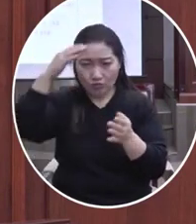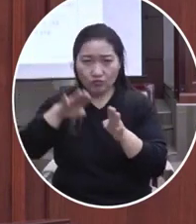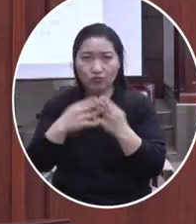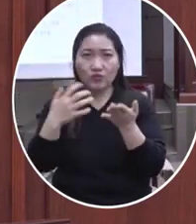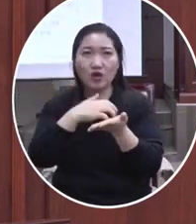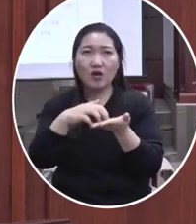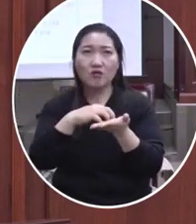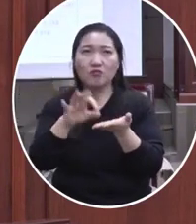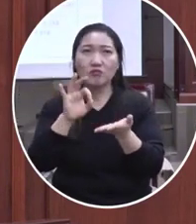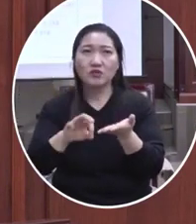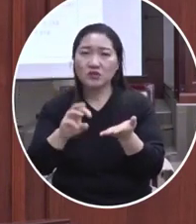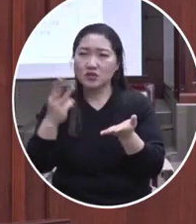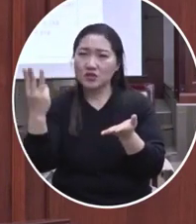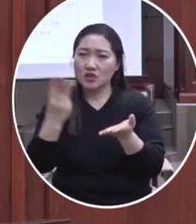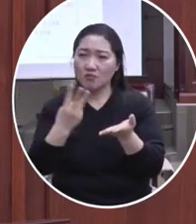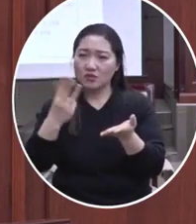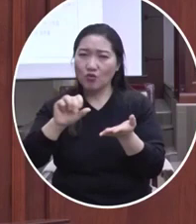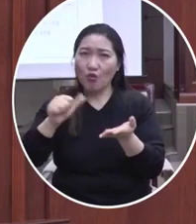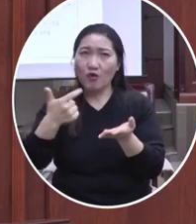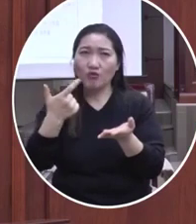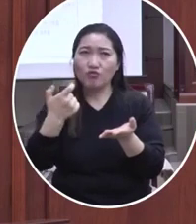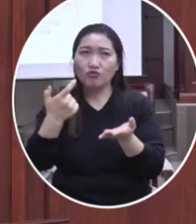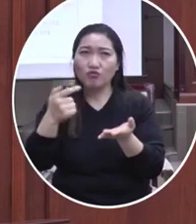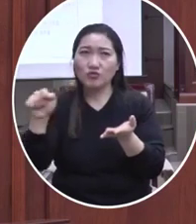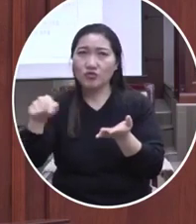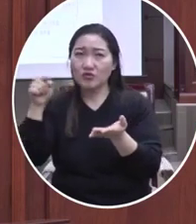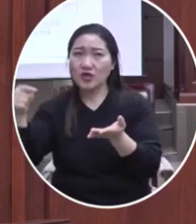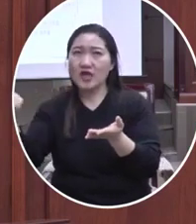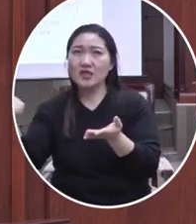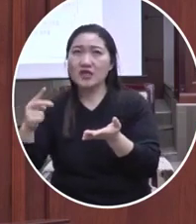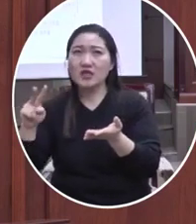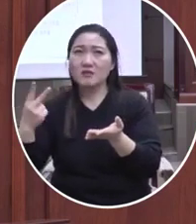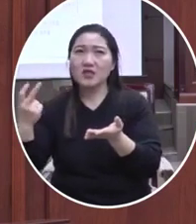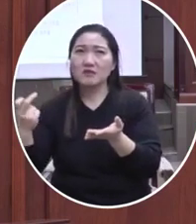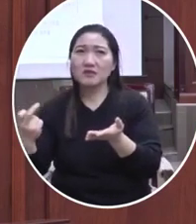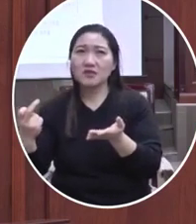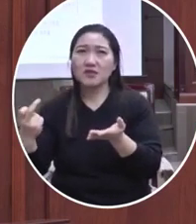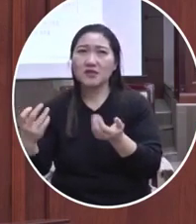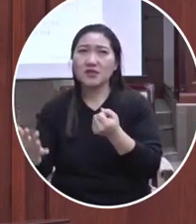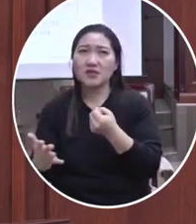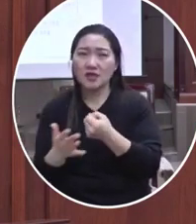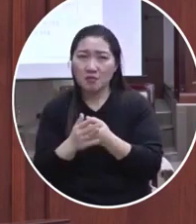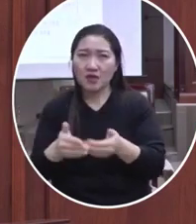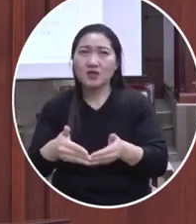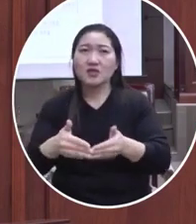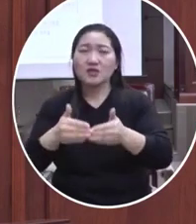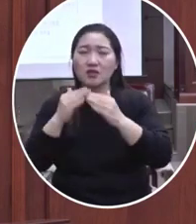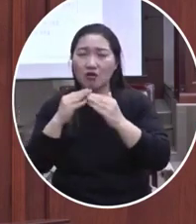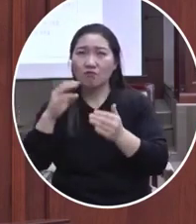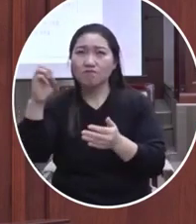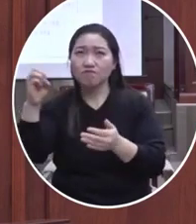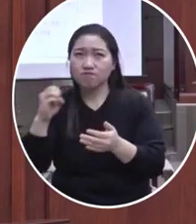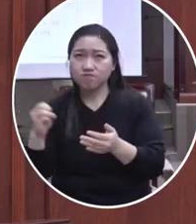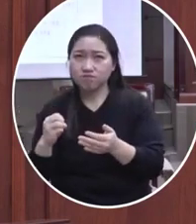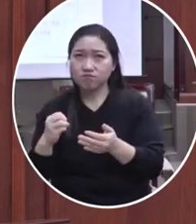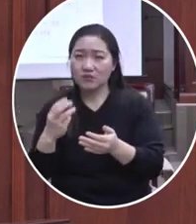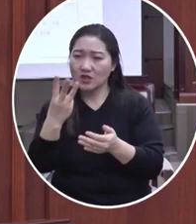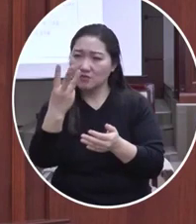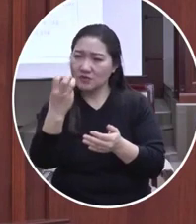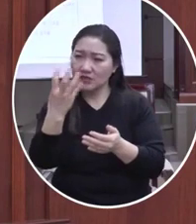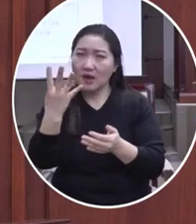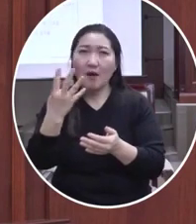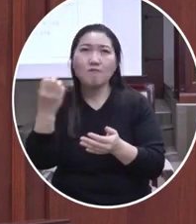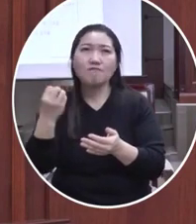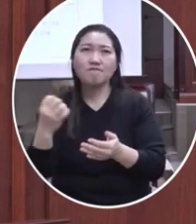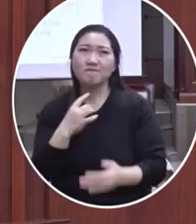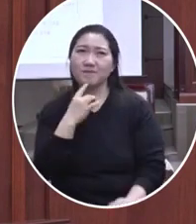옥상 면 366개 중 122개 설치되어 있는 실정입니다 설치율이